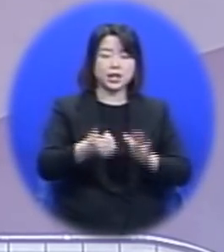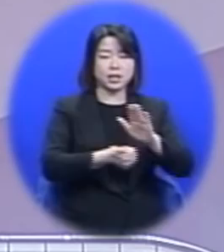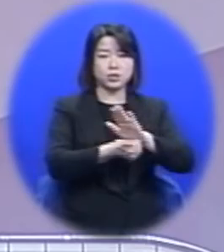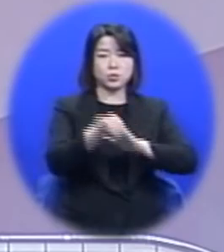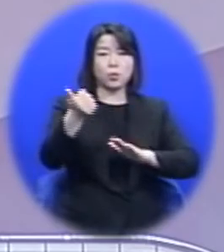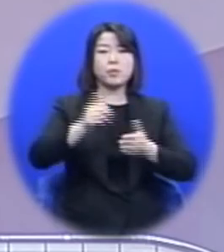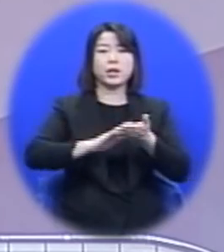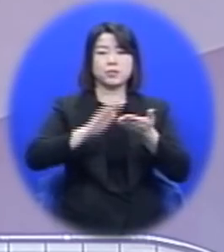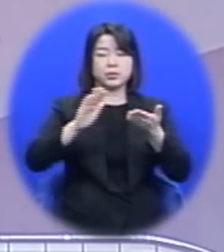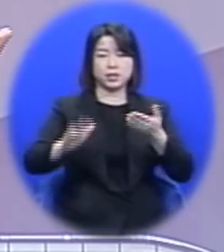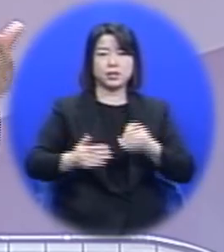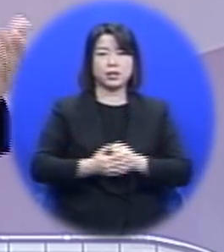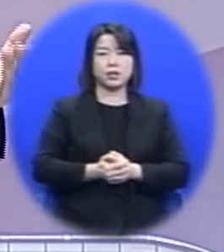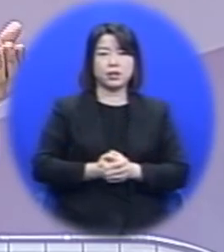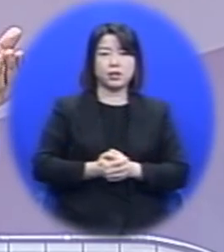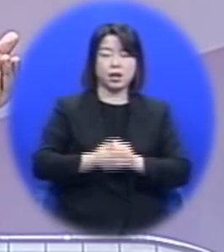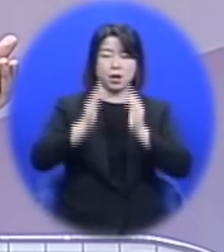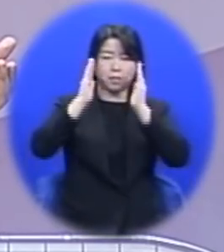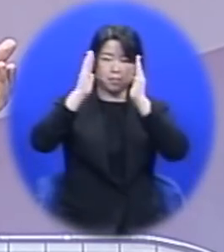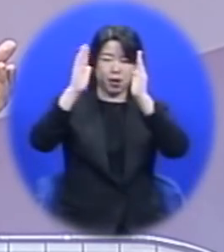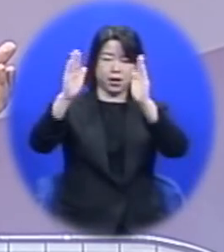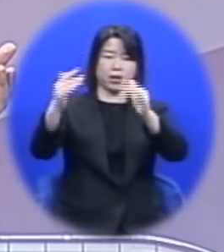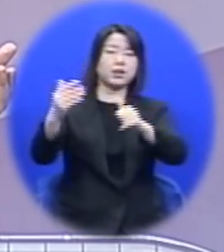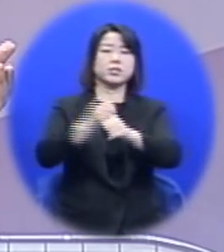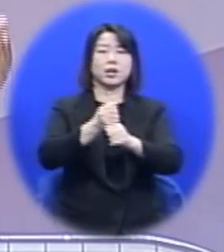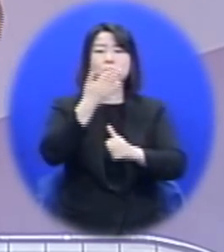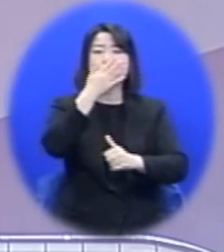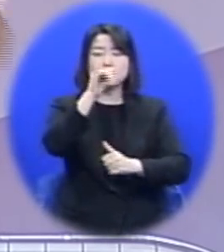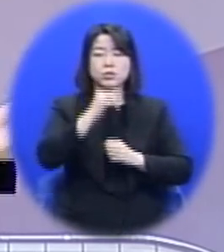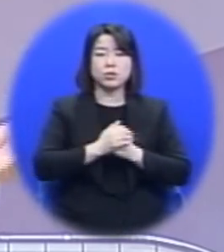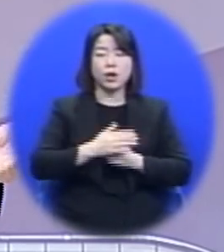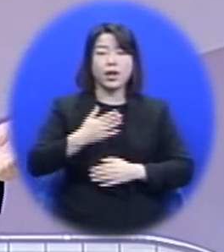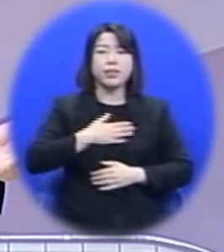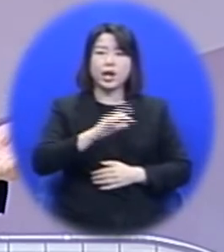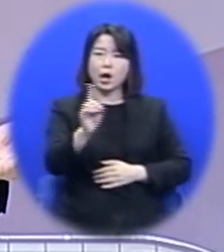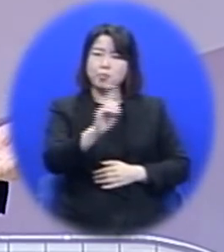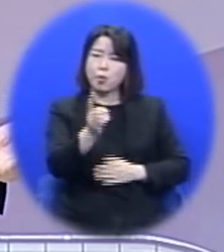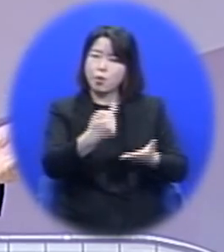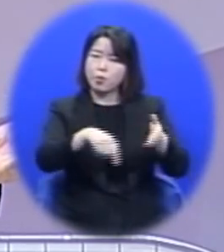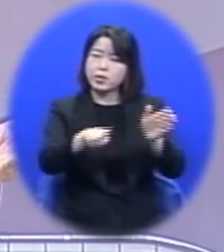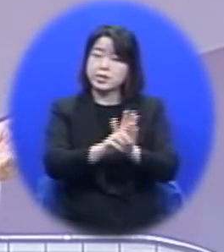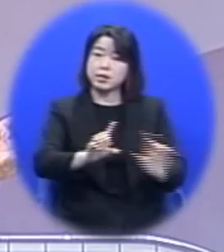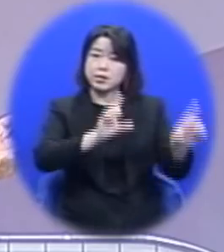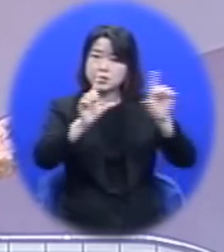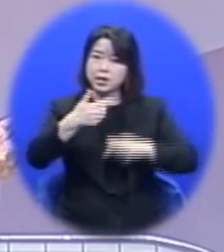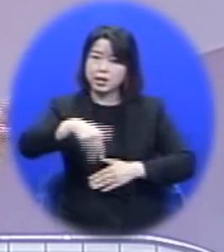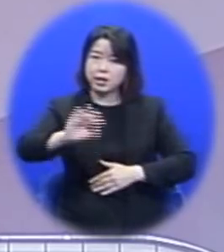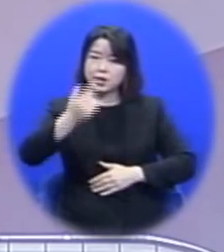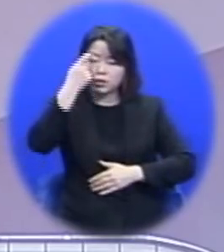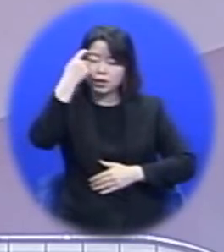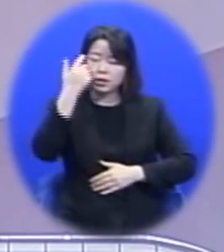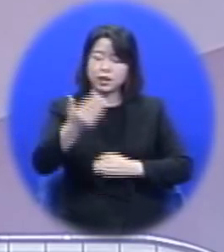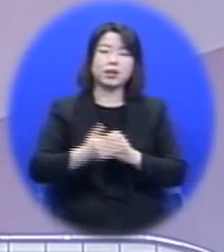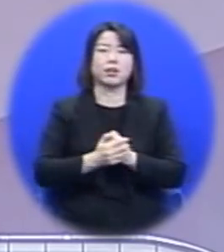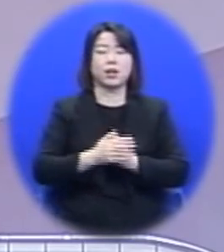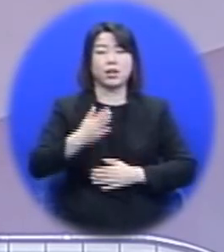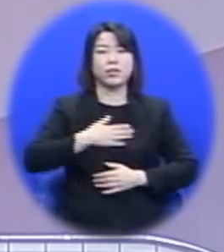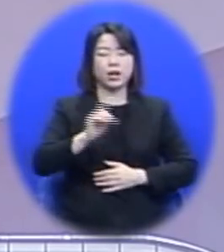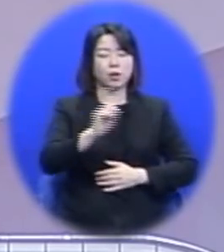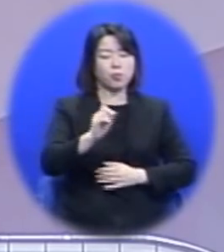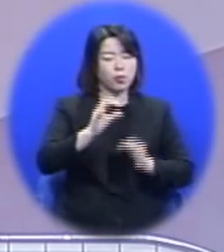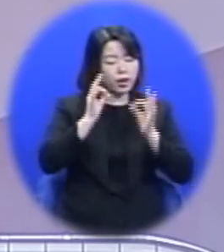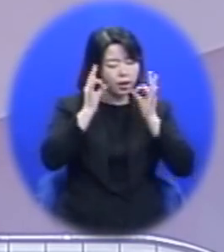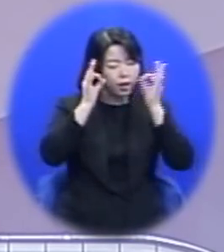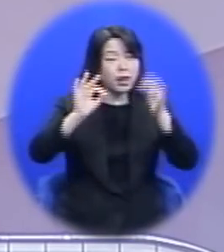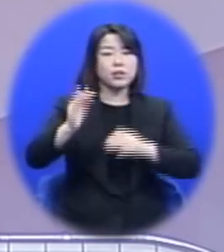소망이에요. 방향을 잡게 돼요. 내가 무엇을 위해서 살아야 될지, 내가 무엇을 힘써야 될지를